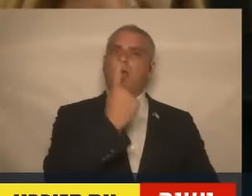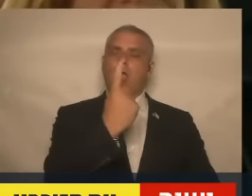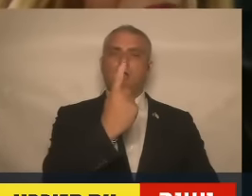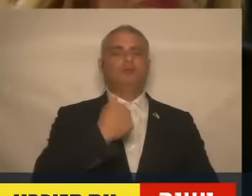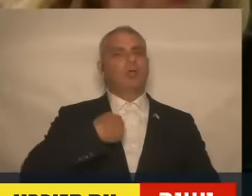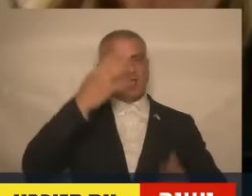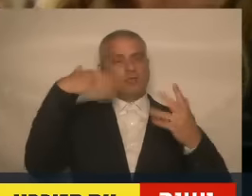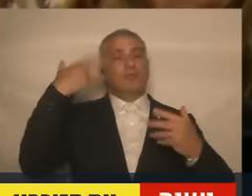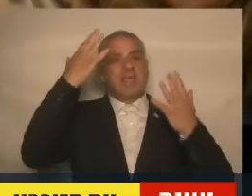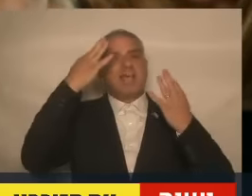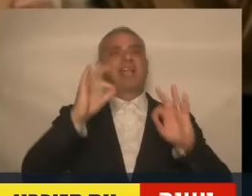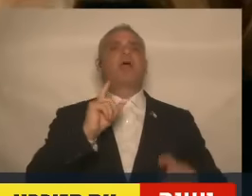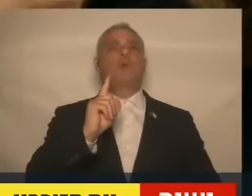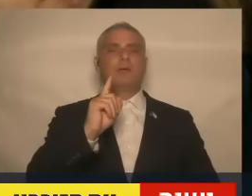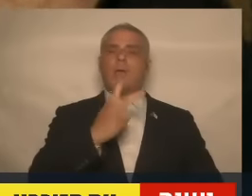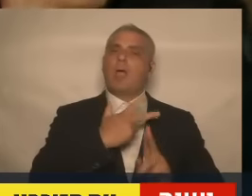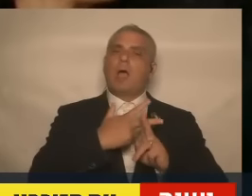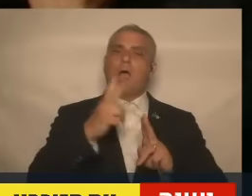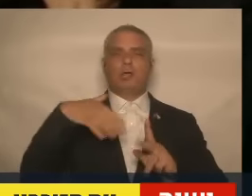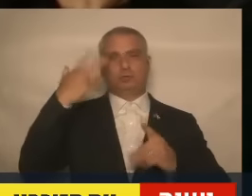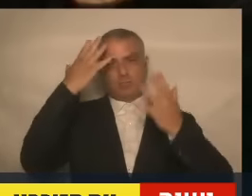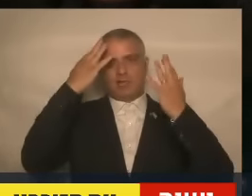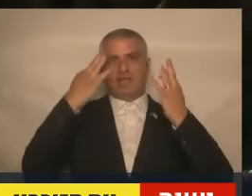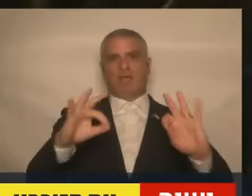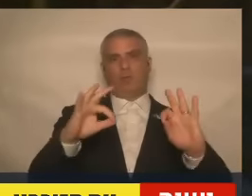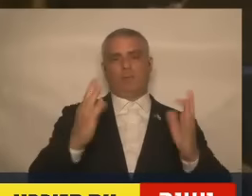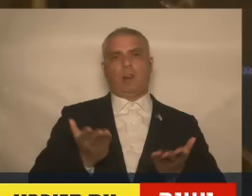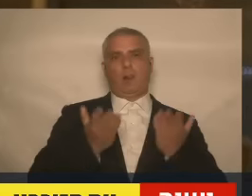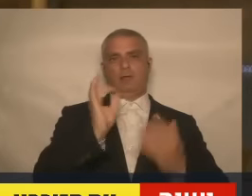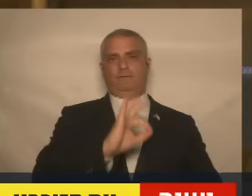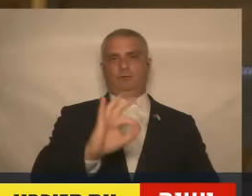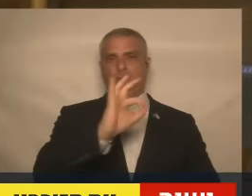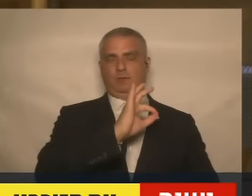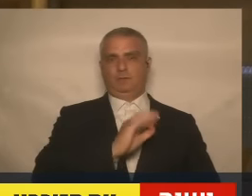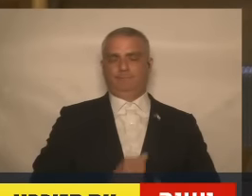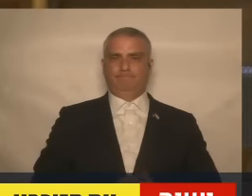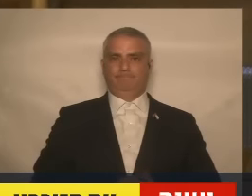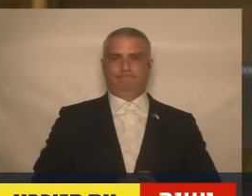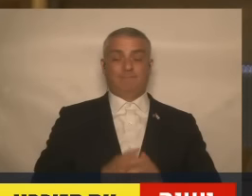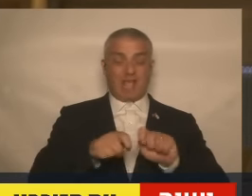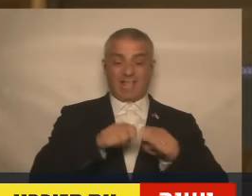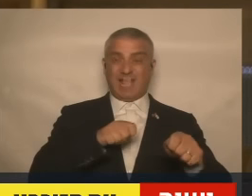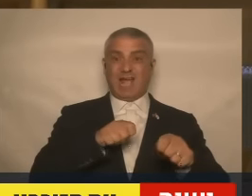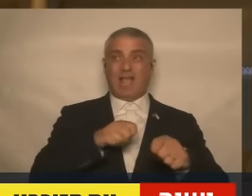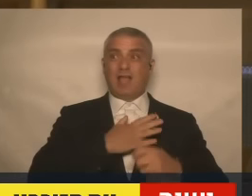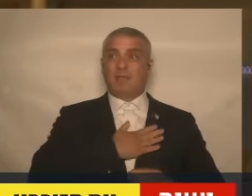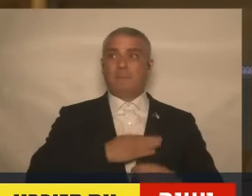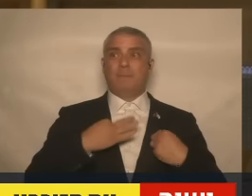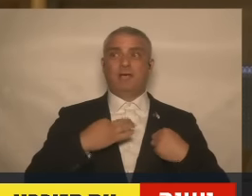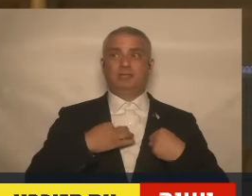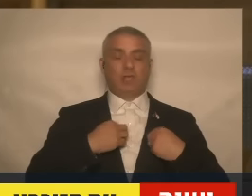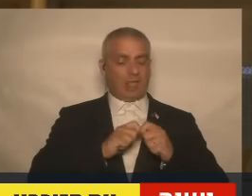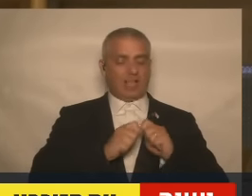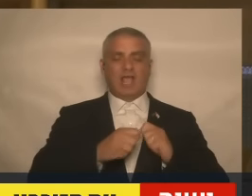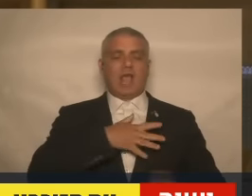שנהיה ראויים, שרק נהיה ראויים. הקרע הזה בבגדי,